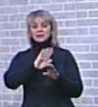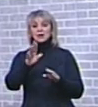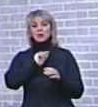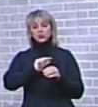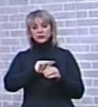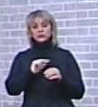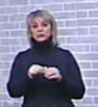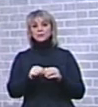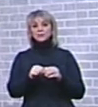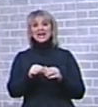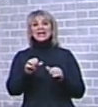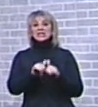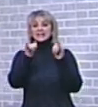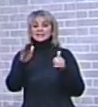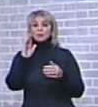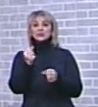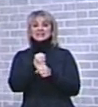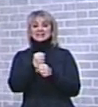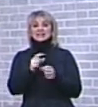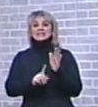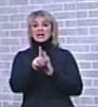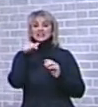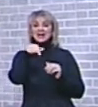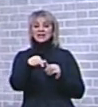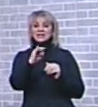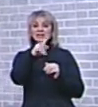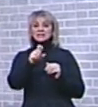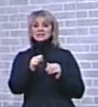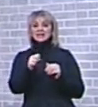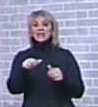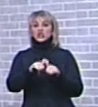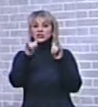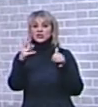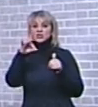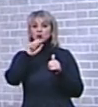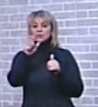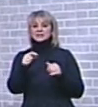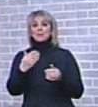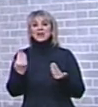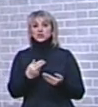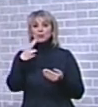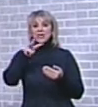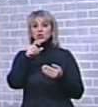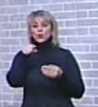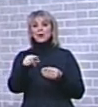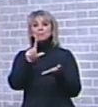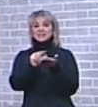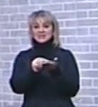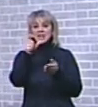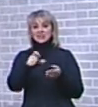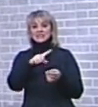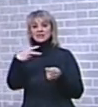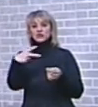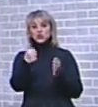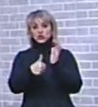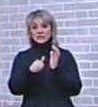неработающих. Индексация будет произведена, исходя из индекса роста прожиточного минимума пенсионера за